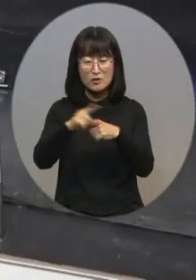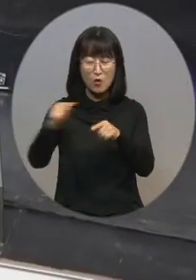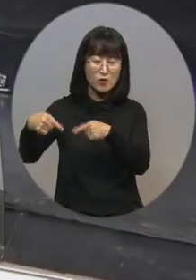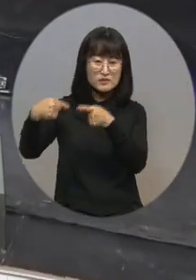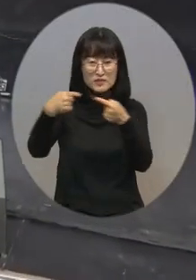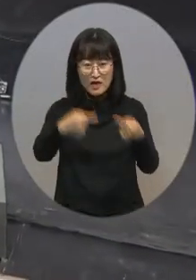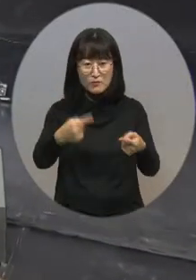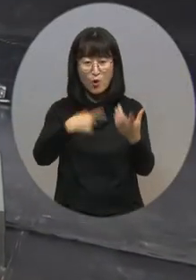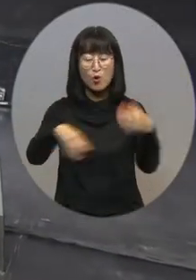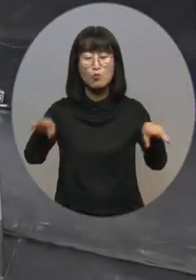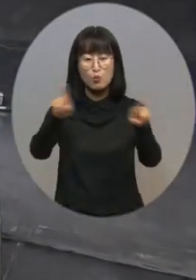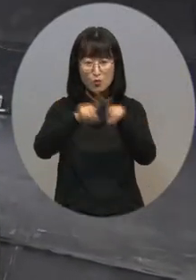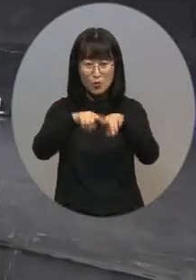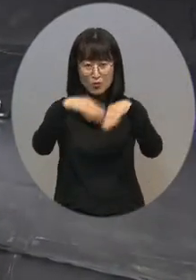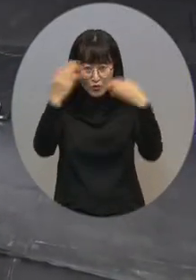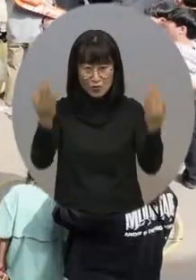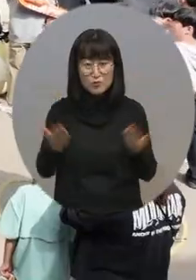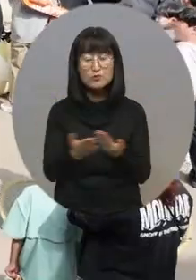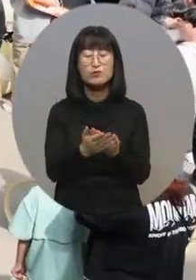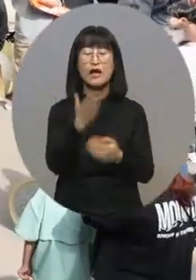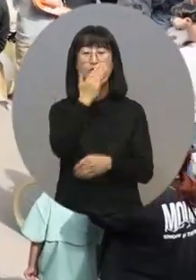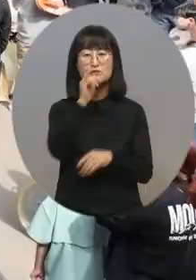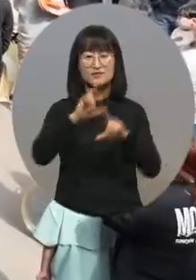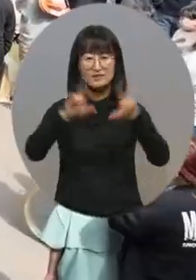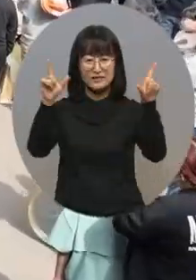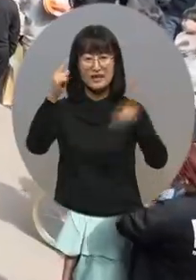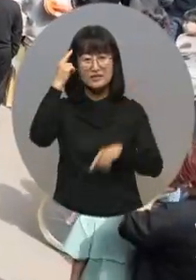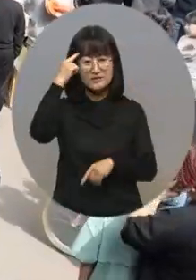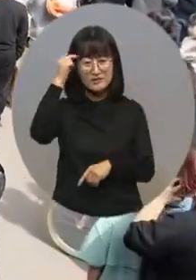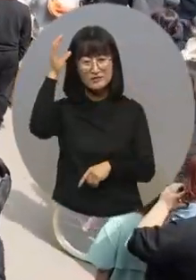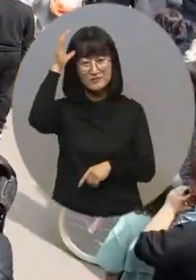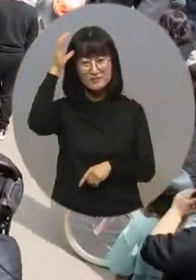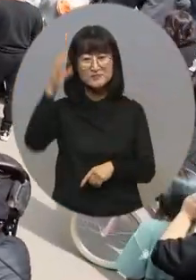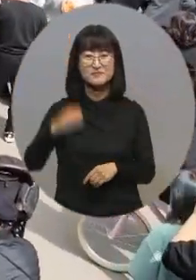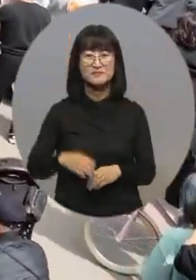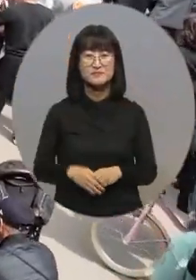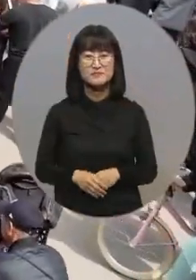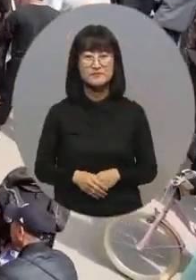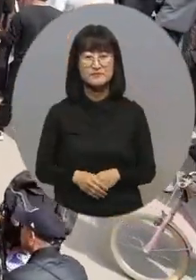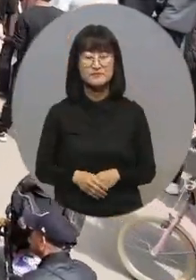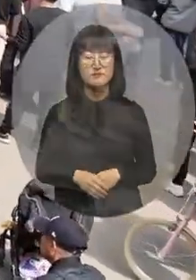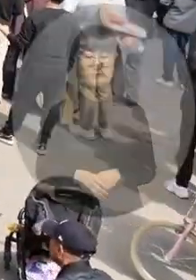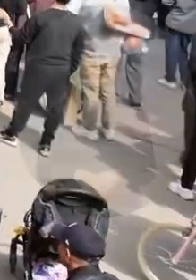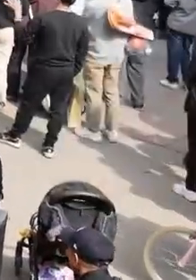모두가 함께하는 날을 꿈꿔봅니다. 복지TV 뉴스 정유정입니다.